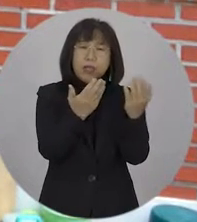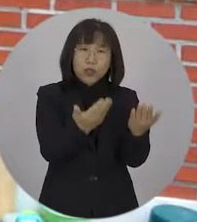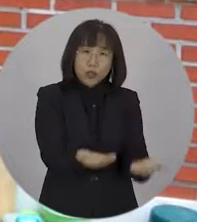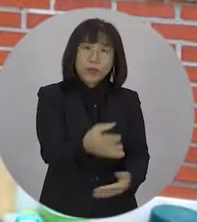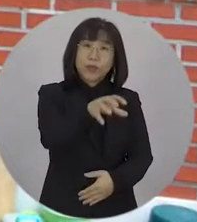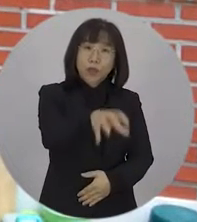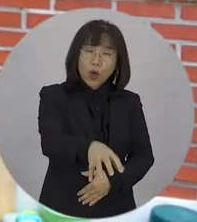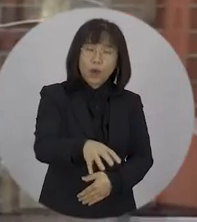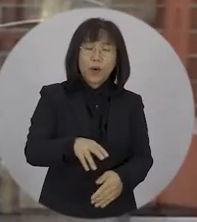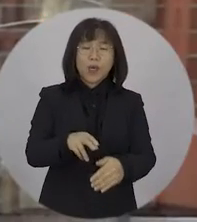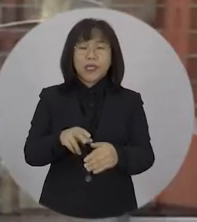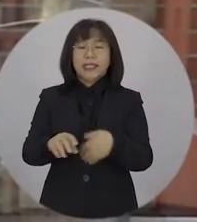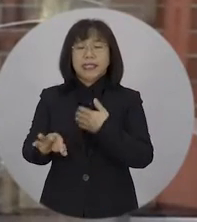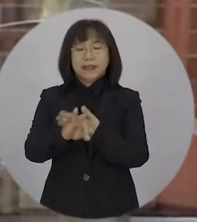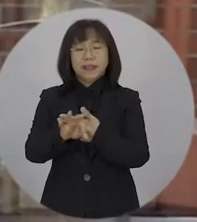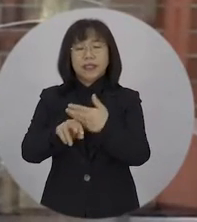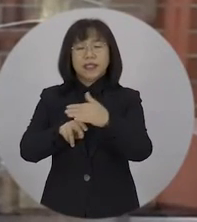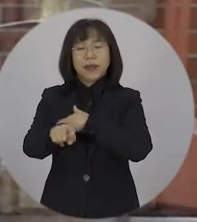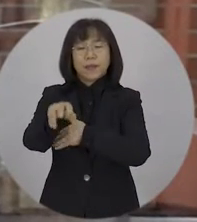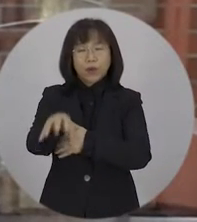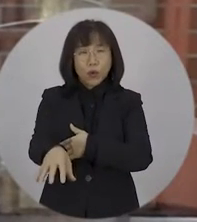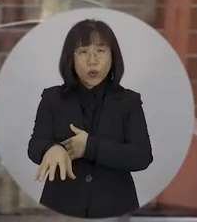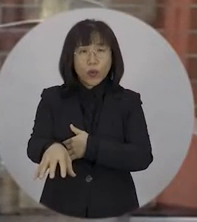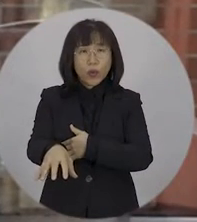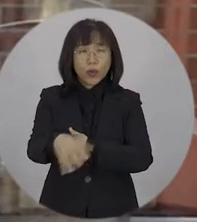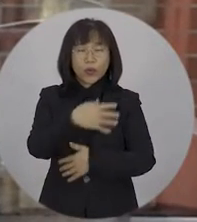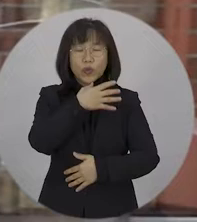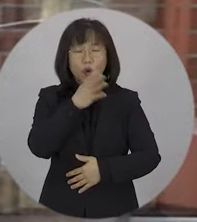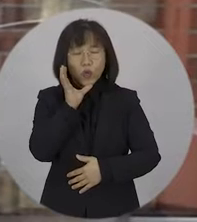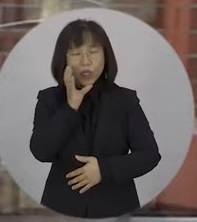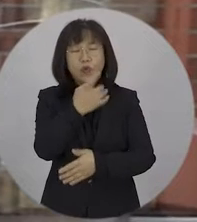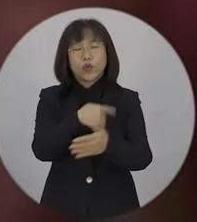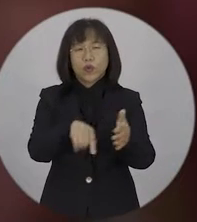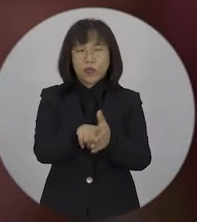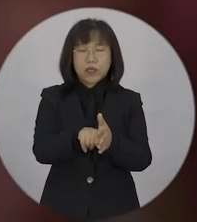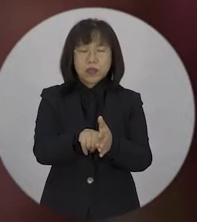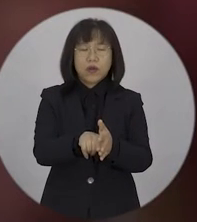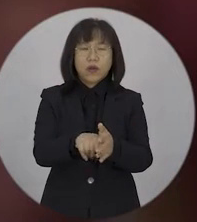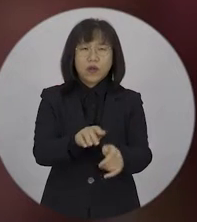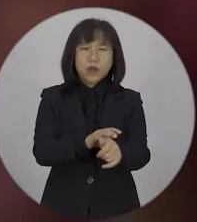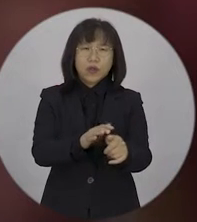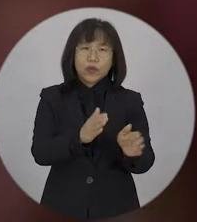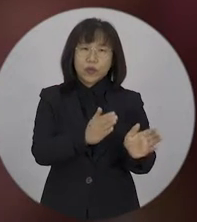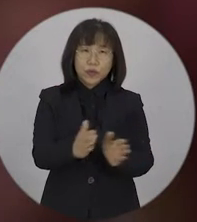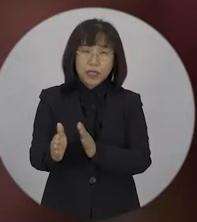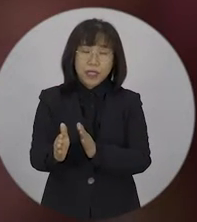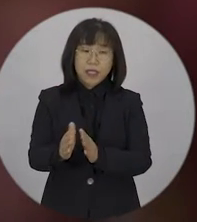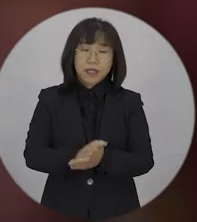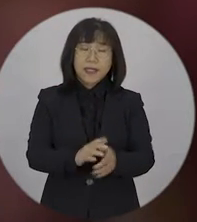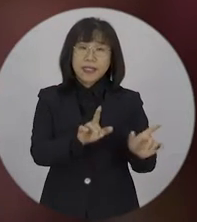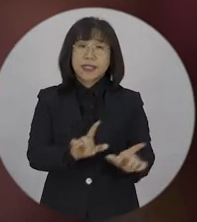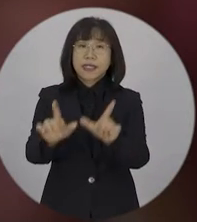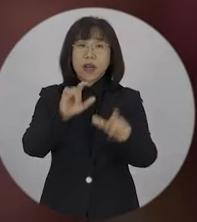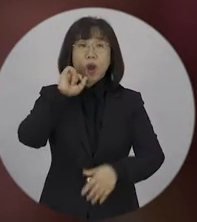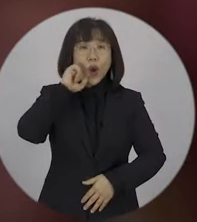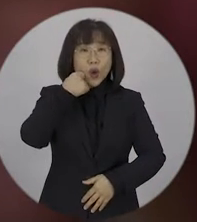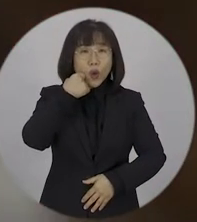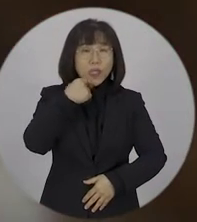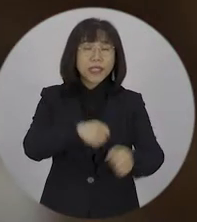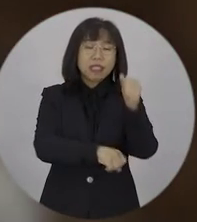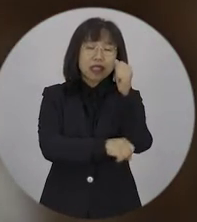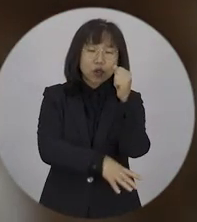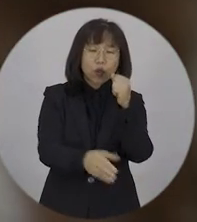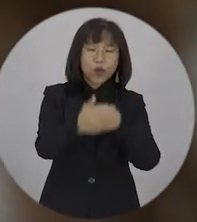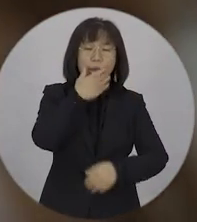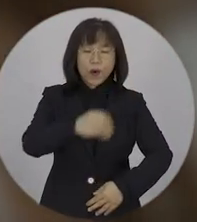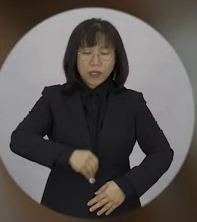임시 대피소를 지정 운영에 어르신 등 취약계층에 보호를 강화합니다 생활형편이 어려운 기초생활보장